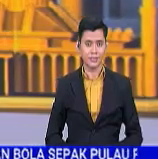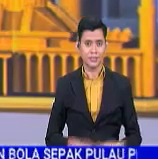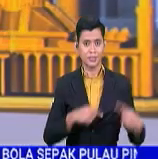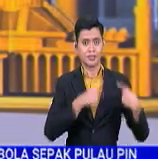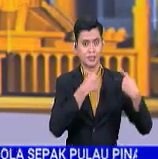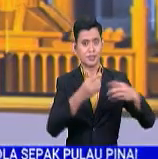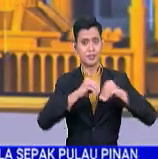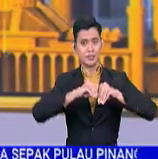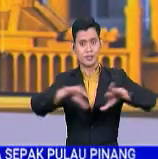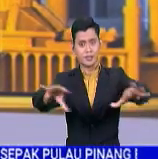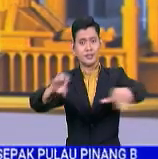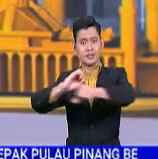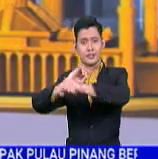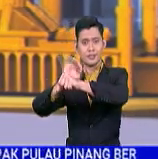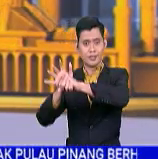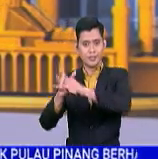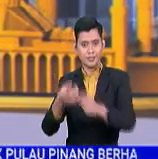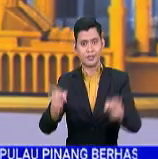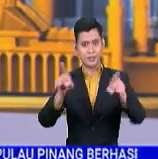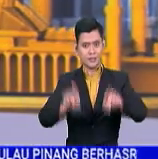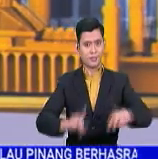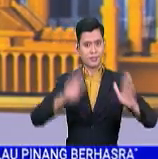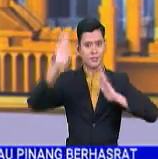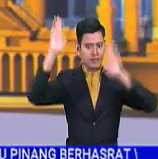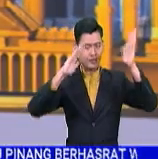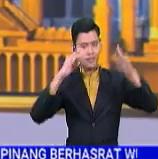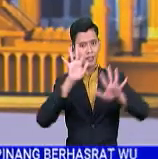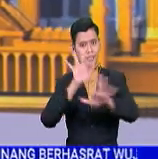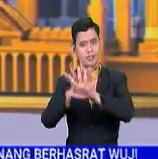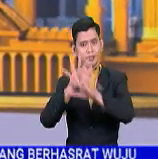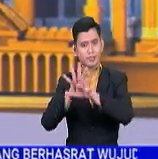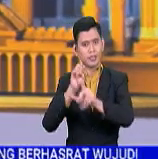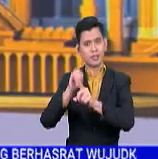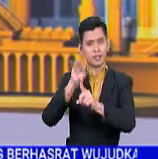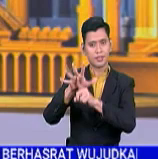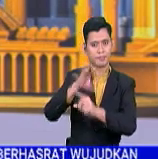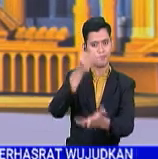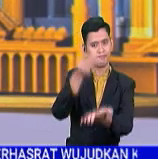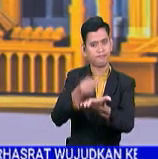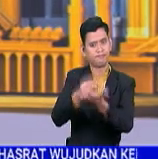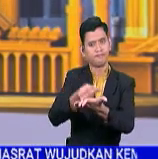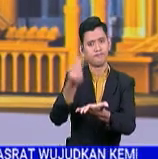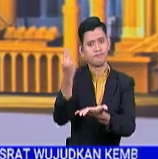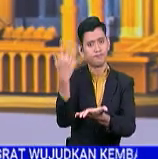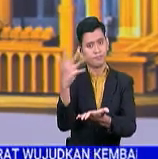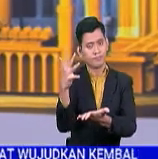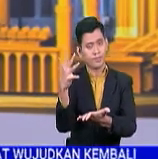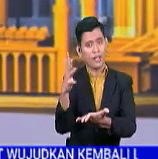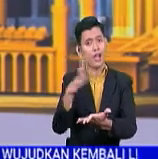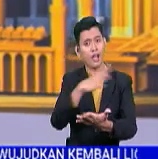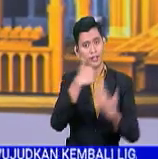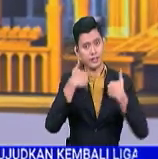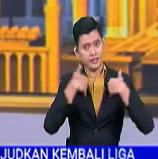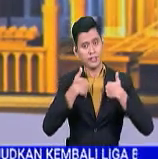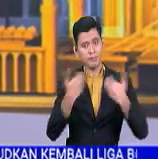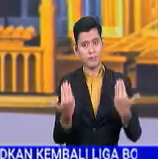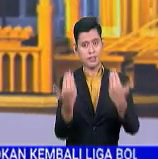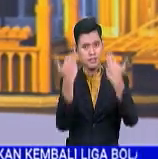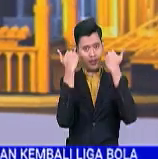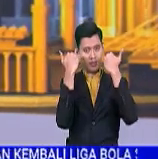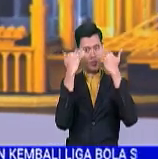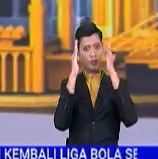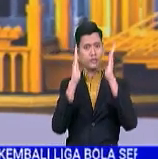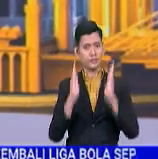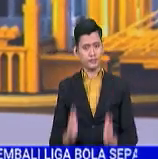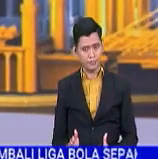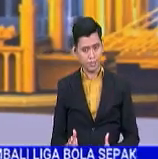Sejak penularan COVID-19 dalam negara, ramai yang terjejas punca pendapatan, malah ada yang kehilangan pekerjaan.